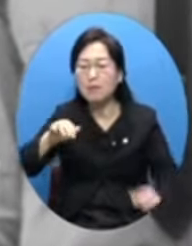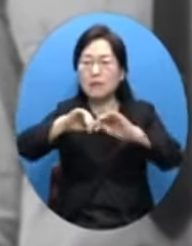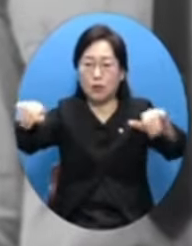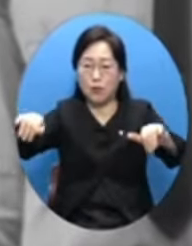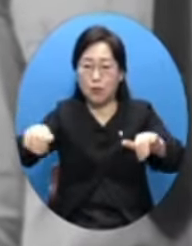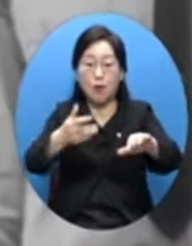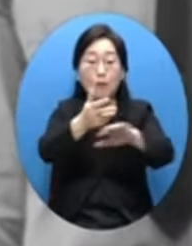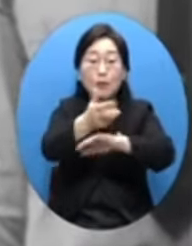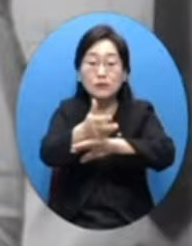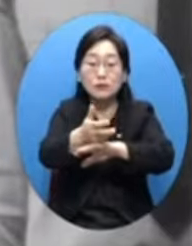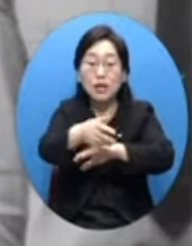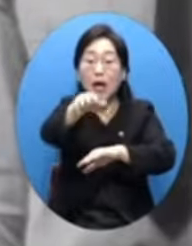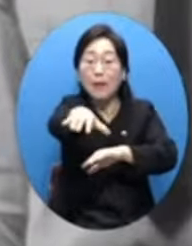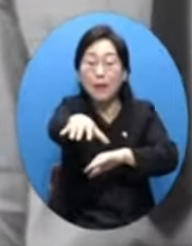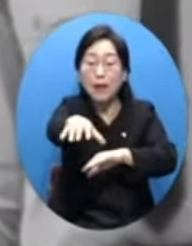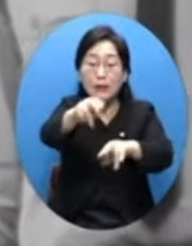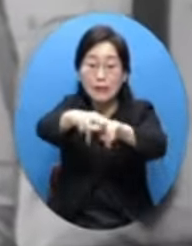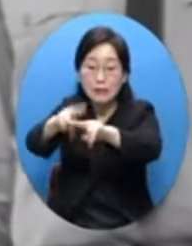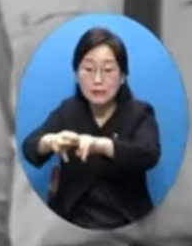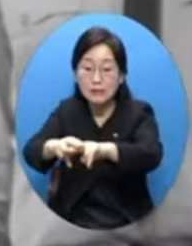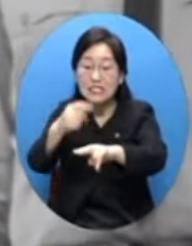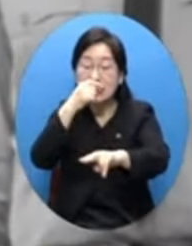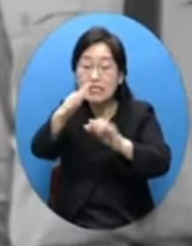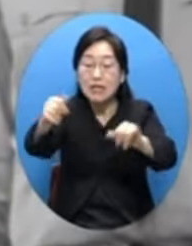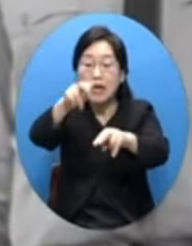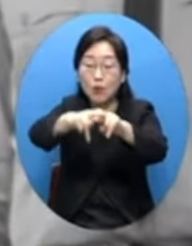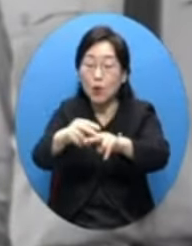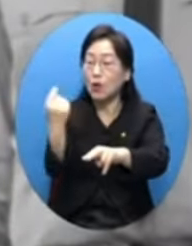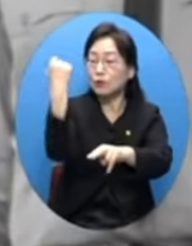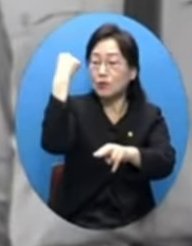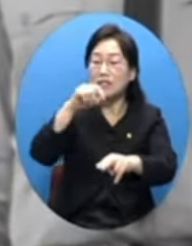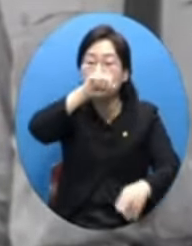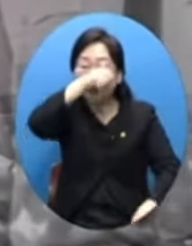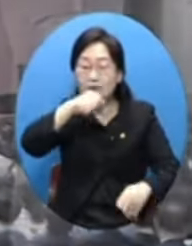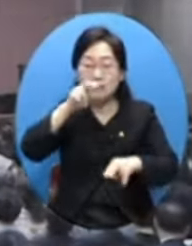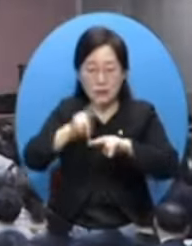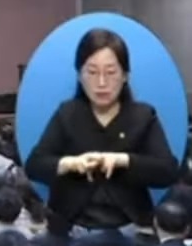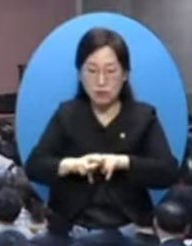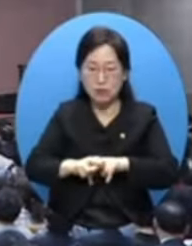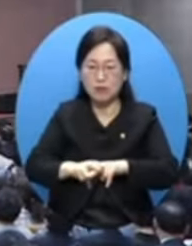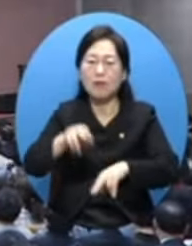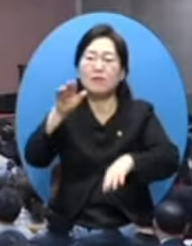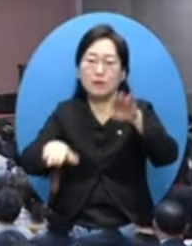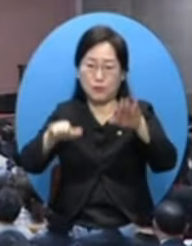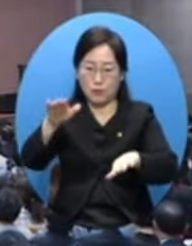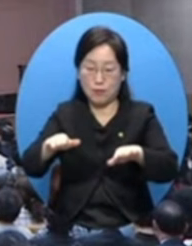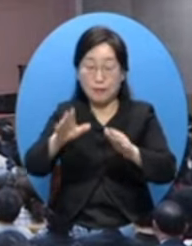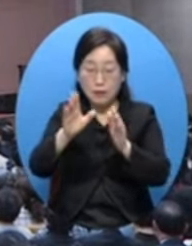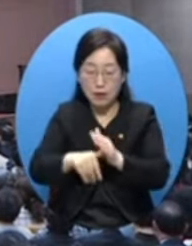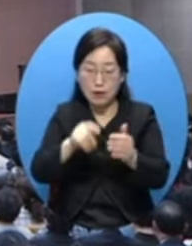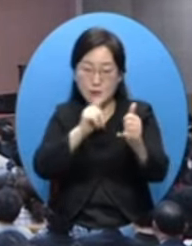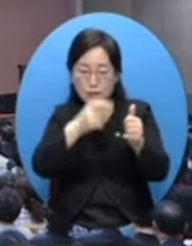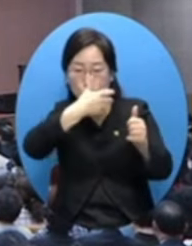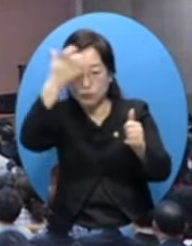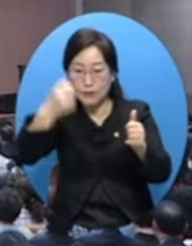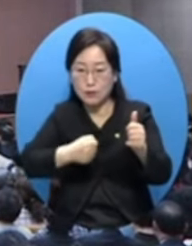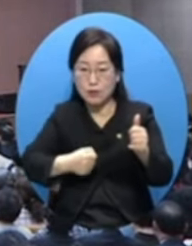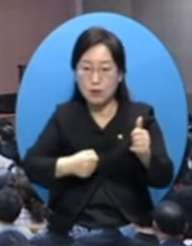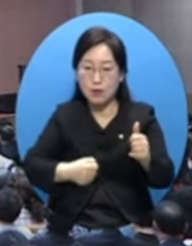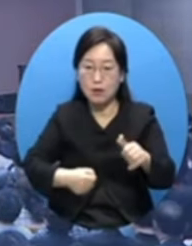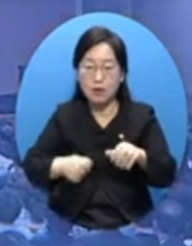앞자리는 좌석 있는 자리는 백인이 않고 뒷자리는 흑인이 않는 그러한 차별되는 시대에 그런 꿈을 꿨습니다 머지는